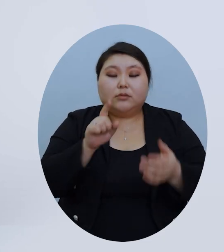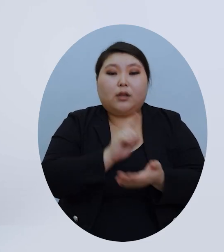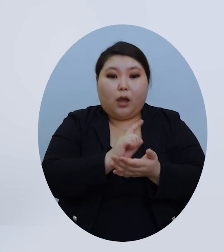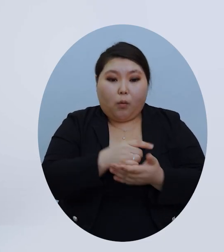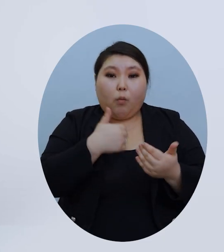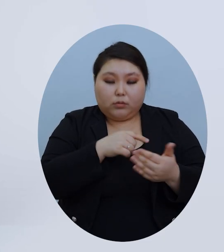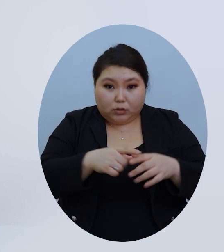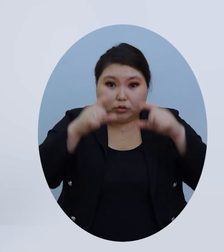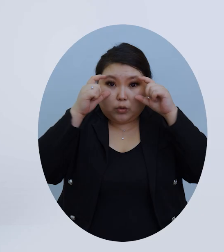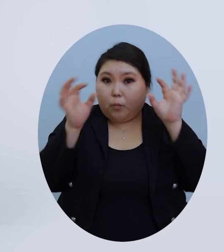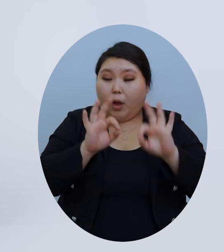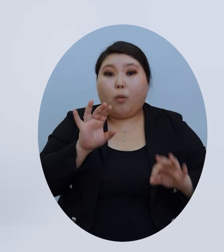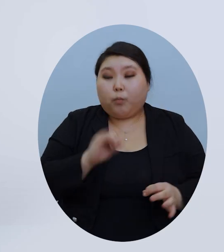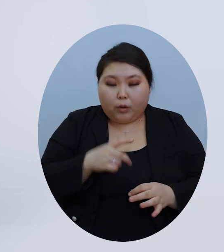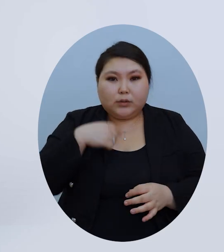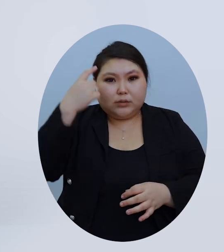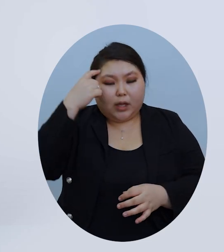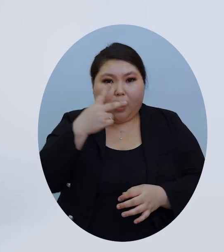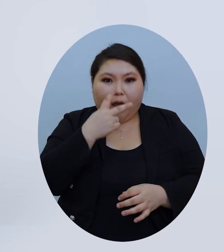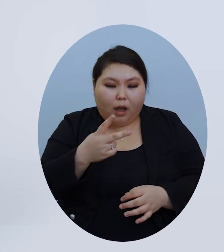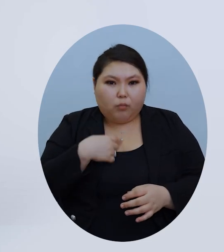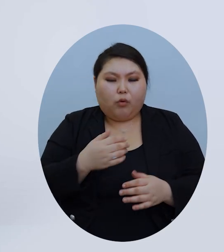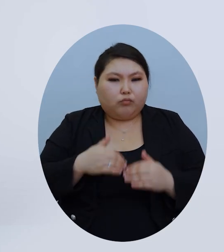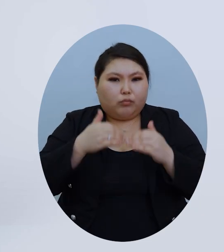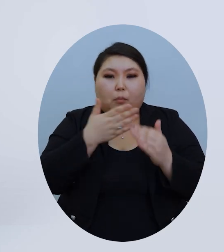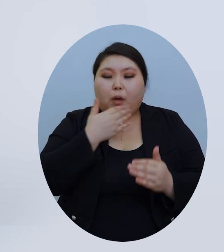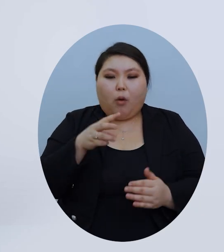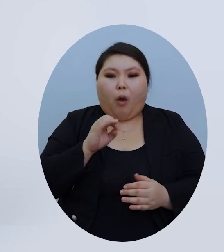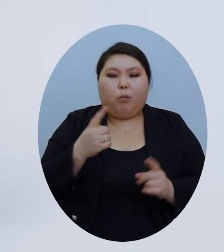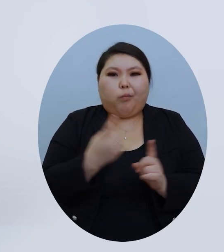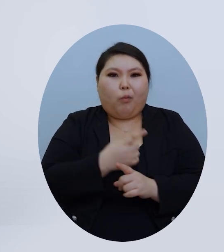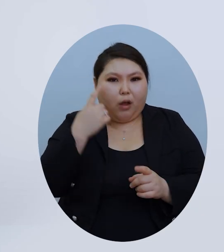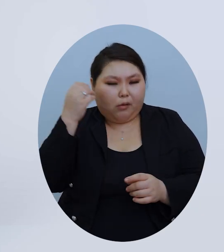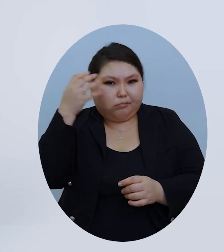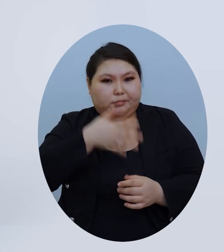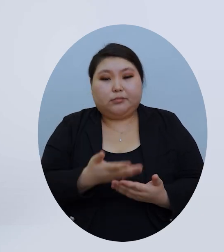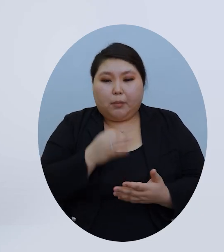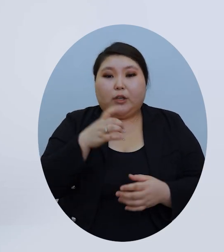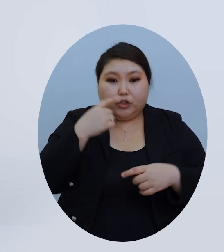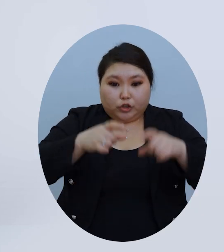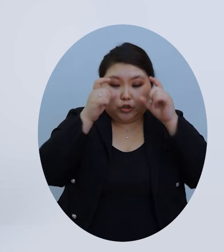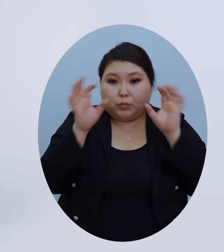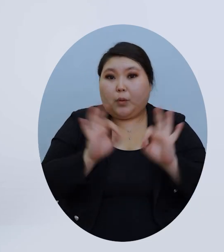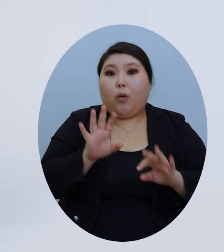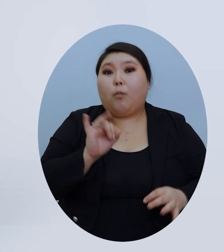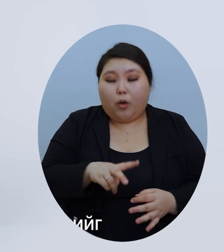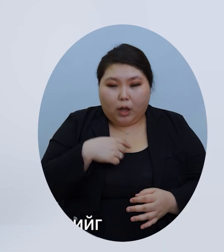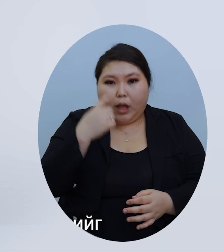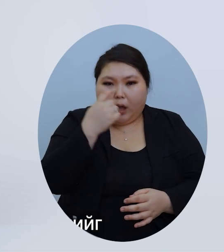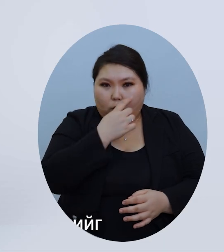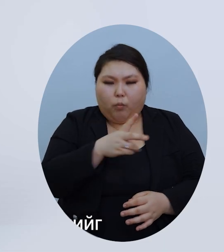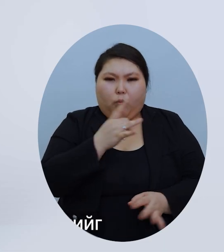тархинд харааны төв хөгжихгүй буюу мохос хараа үүсгэнэ. Мөн шилээ зөөхгүй байх нь харааг улам муутгахыг баталсан олон судалгаа